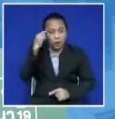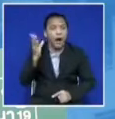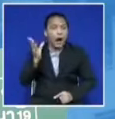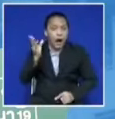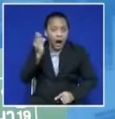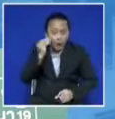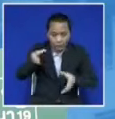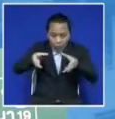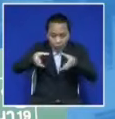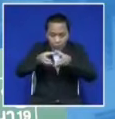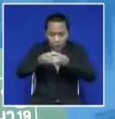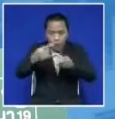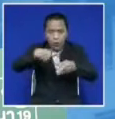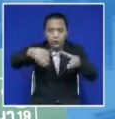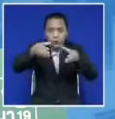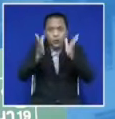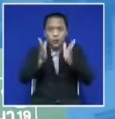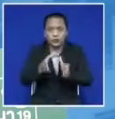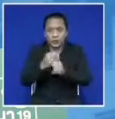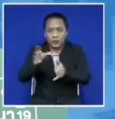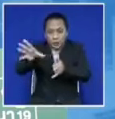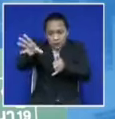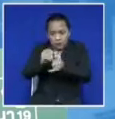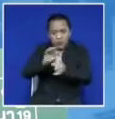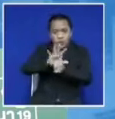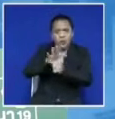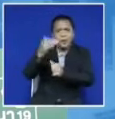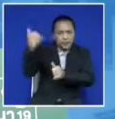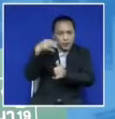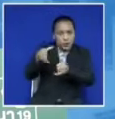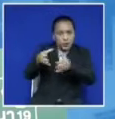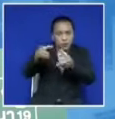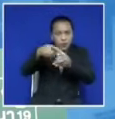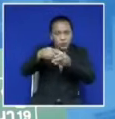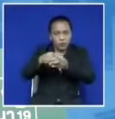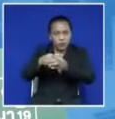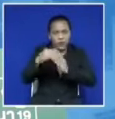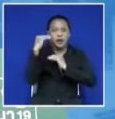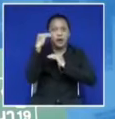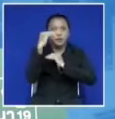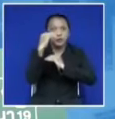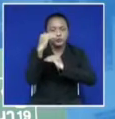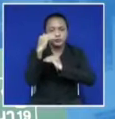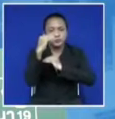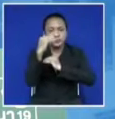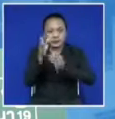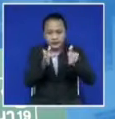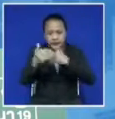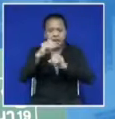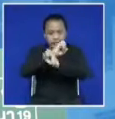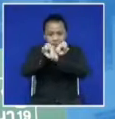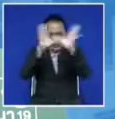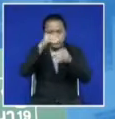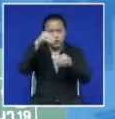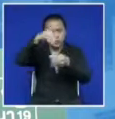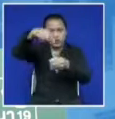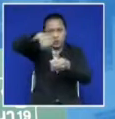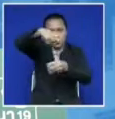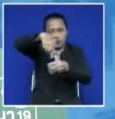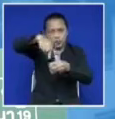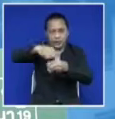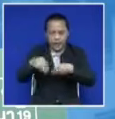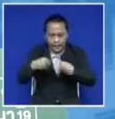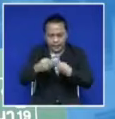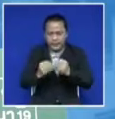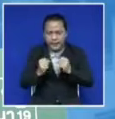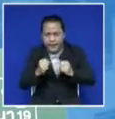กลุ่มแหล่งกลุ่มที่มีเชื้อนะครับแล้วก็มีขอบเขตบริเวณค่อนข้างชัดเจนนะครับก็พยายามที่จ